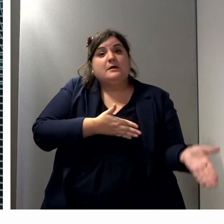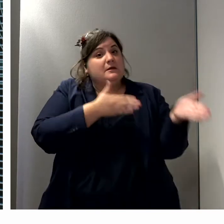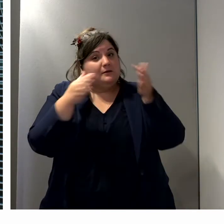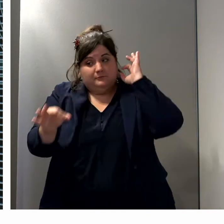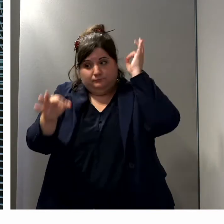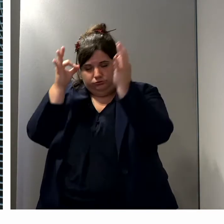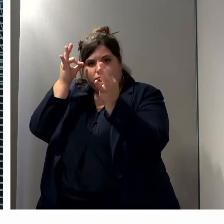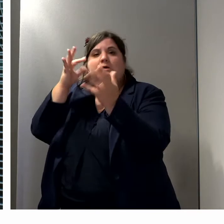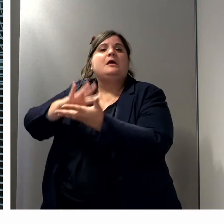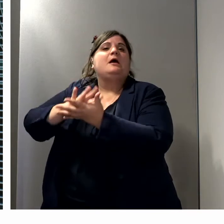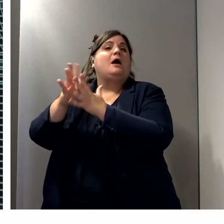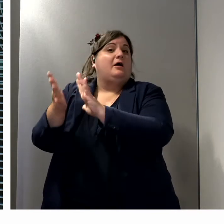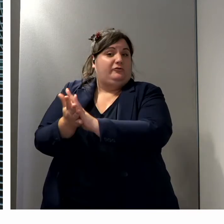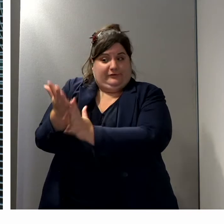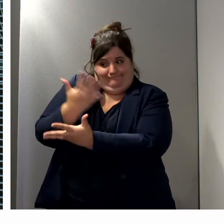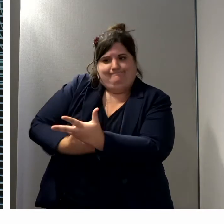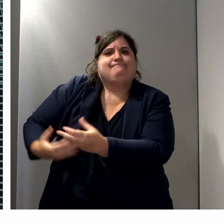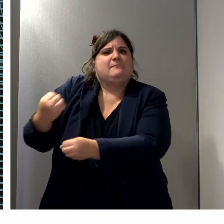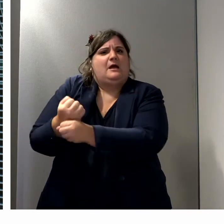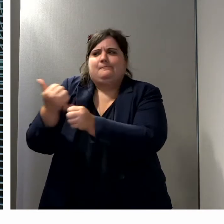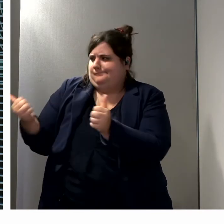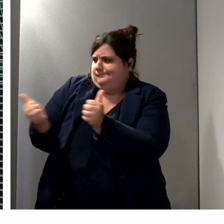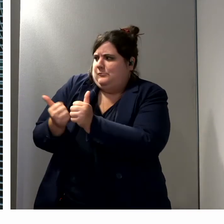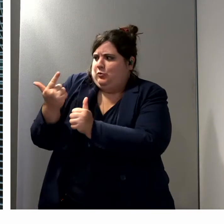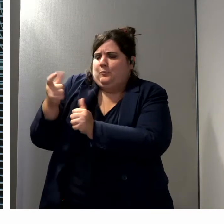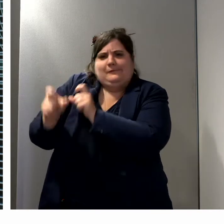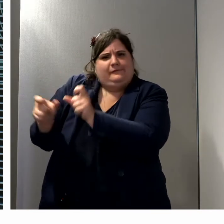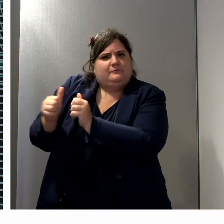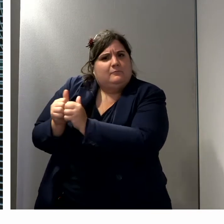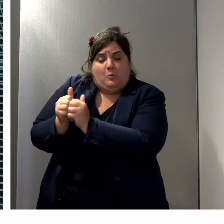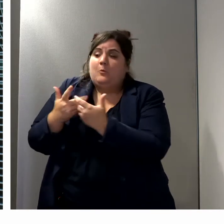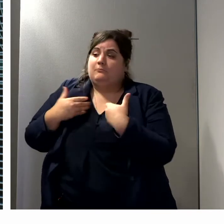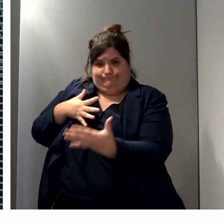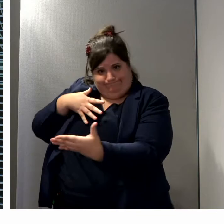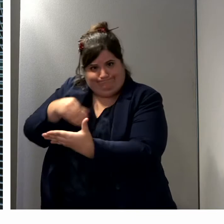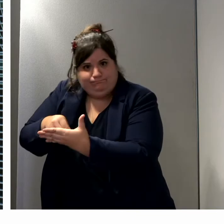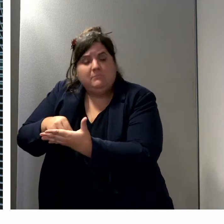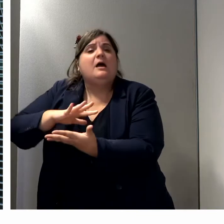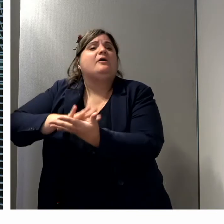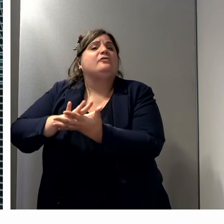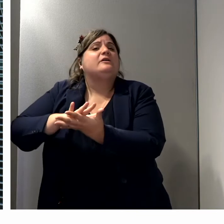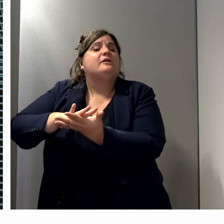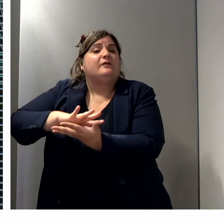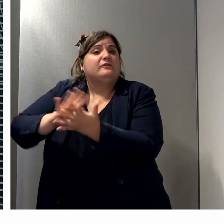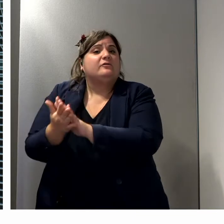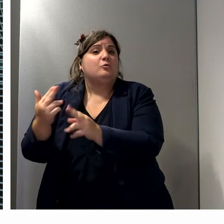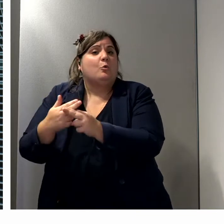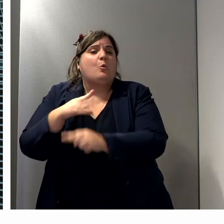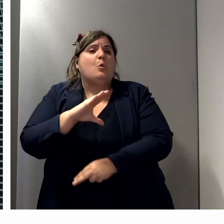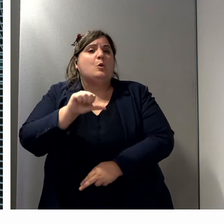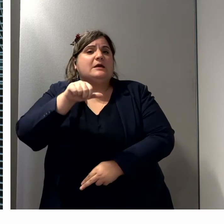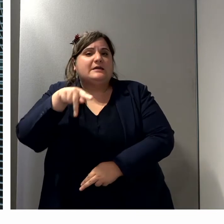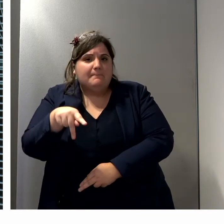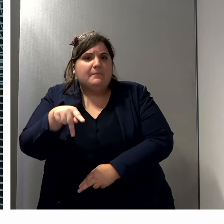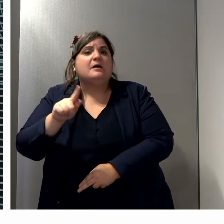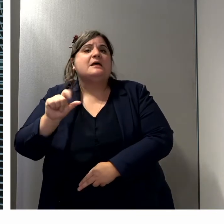suis cofondateur et président d'une association qui s'appelle CapGame, et qui, sans grande originalité, traite également de l'accessibilité